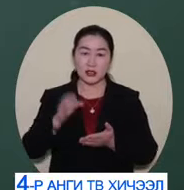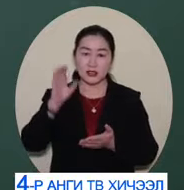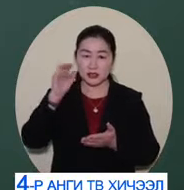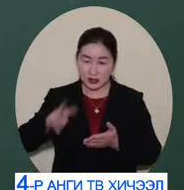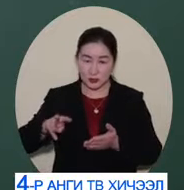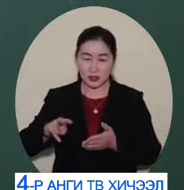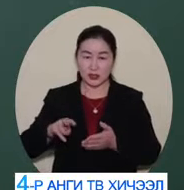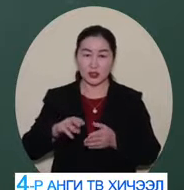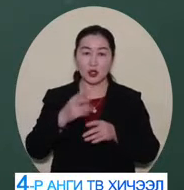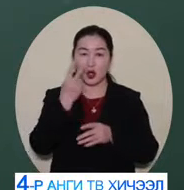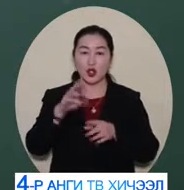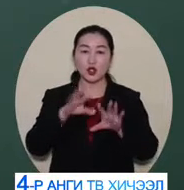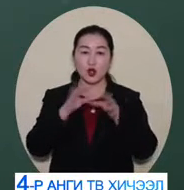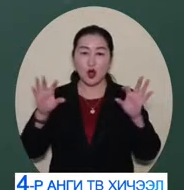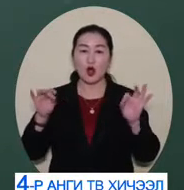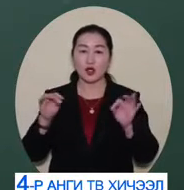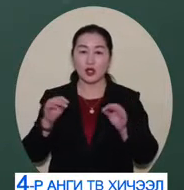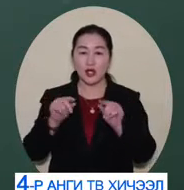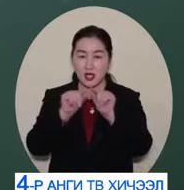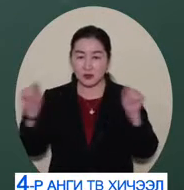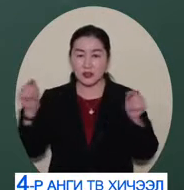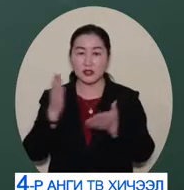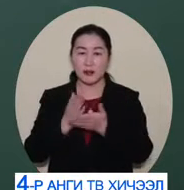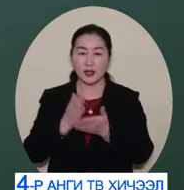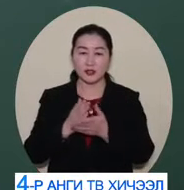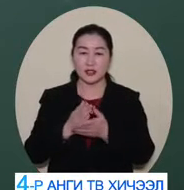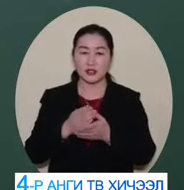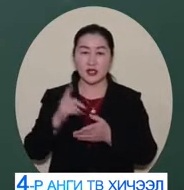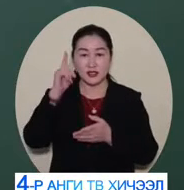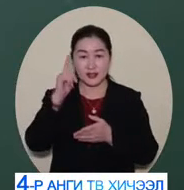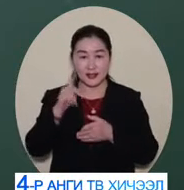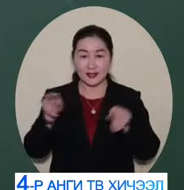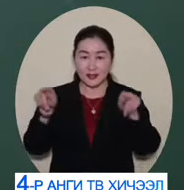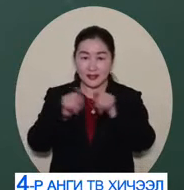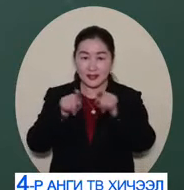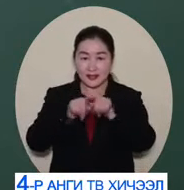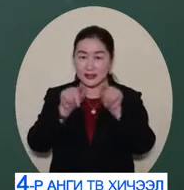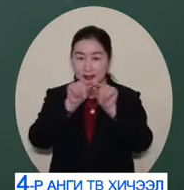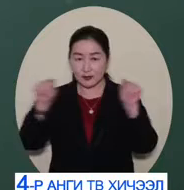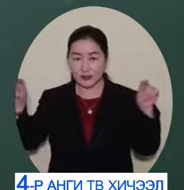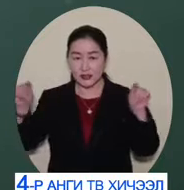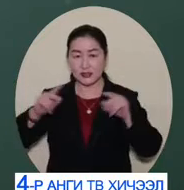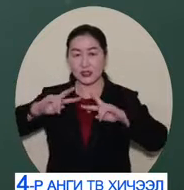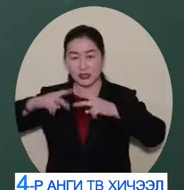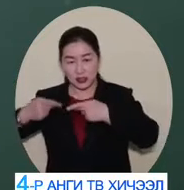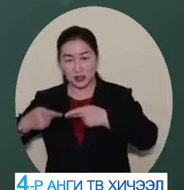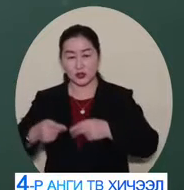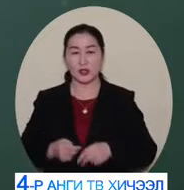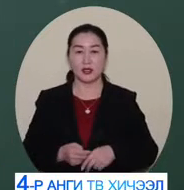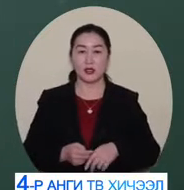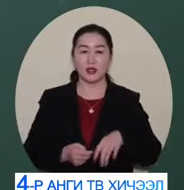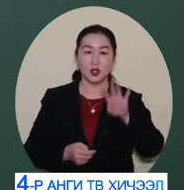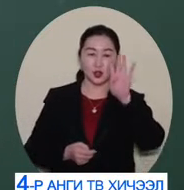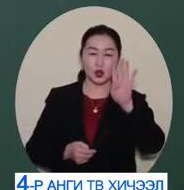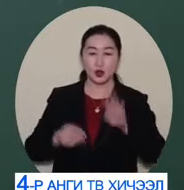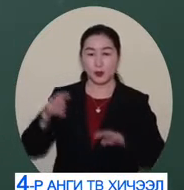нар? Ижил нэр нь шилжүүлэх нь ойлгомжтой тийм ээ. За тэгвэл 4 метрээ бүгдээрээ сантиметр нэр нь шилжүүлье.